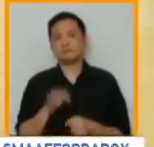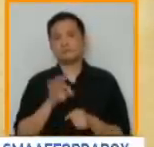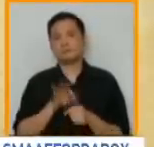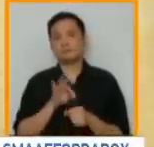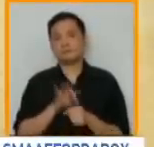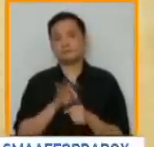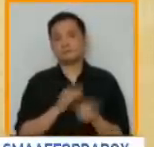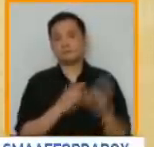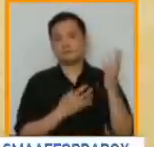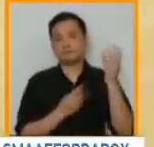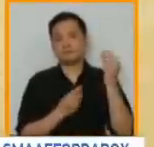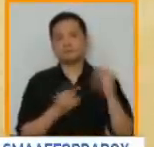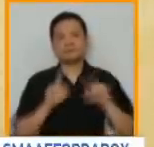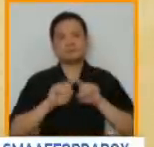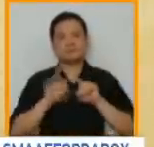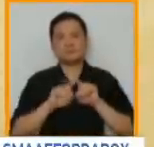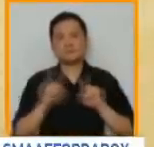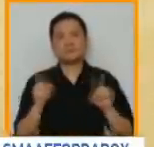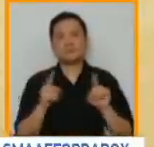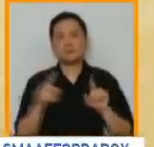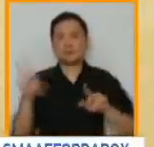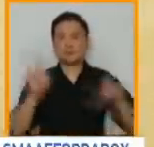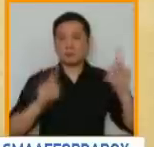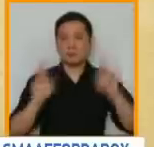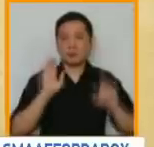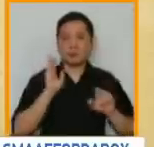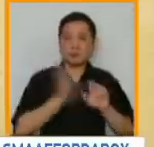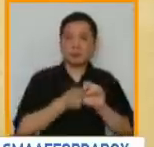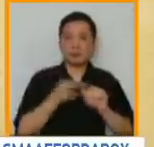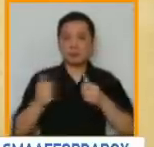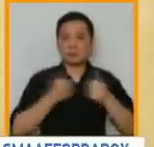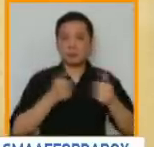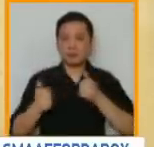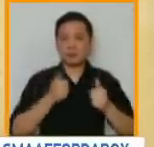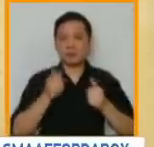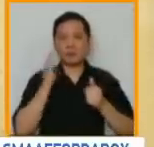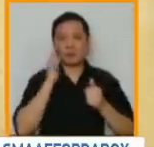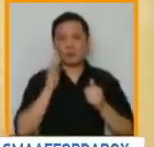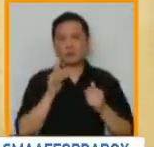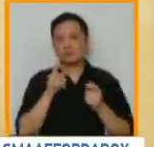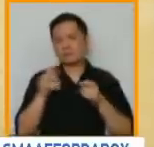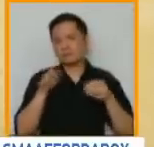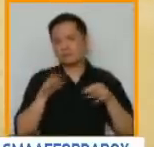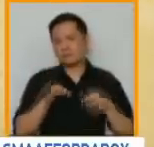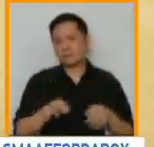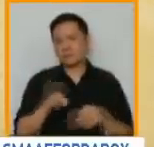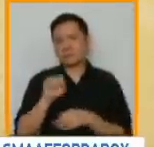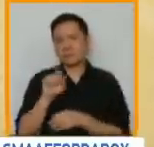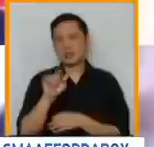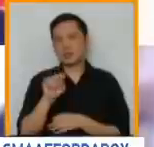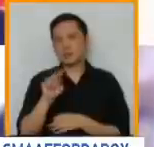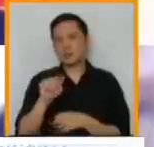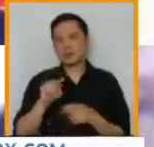iba't iba nilang aktibidad kahapon. Narito ang unang balita ni Salima Refran at Mav Gonzalez.